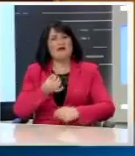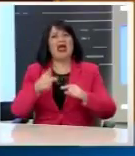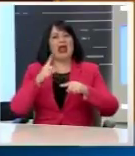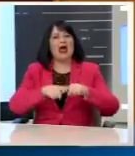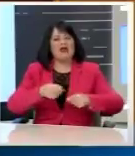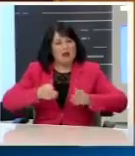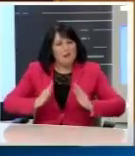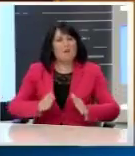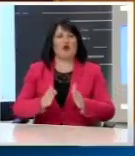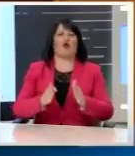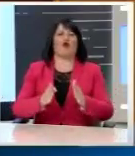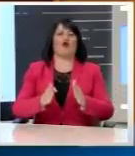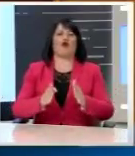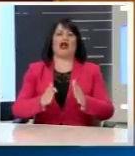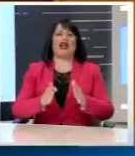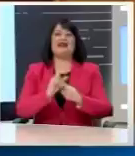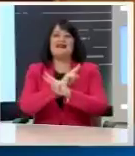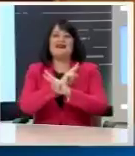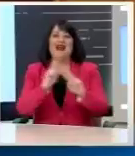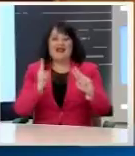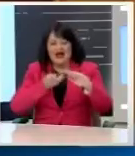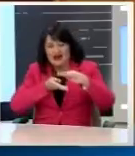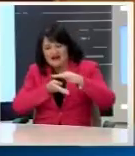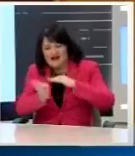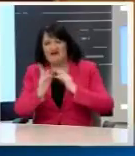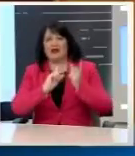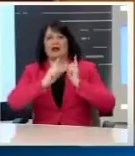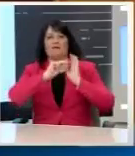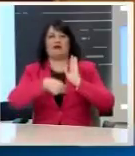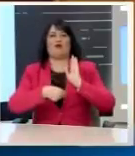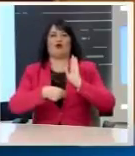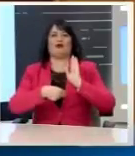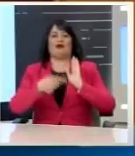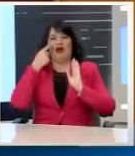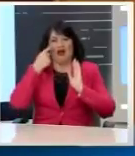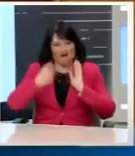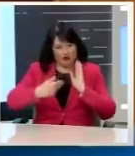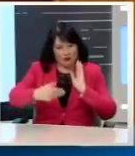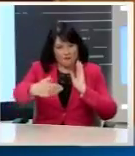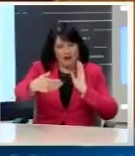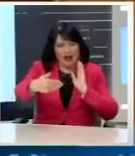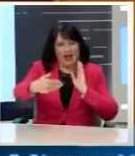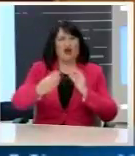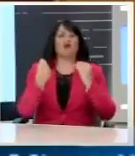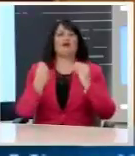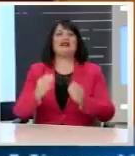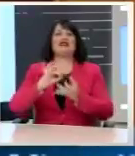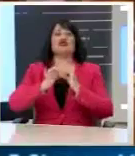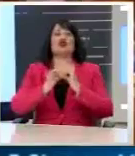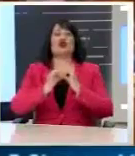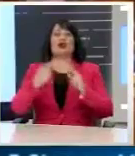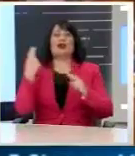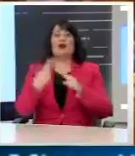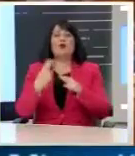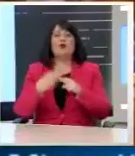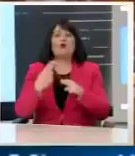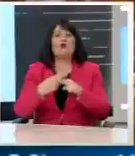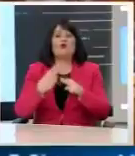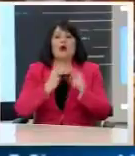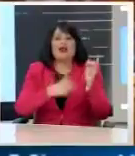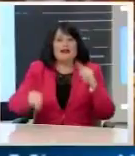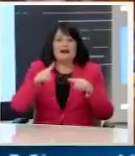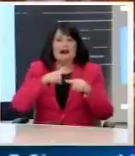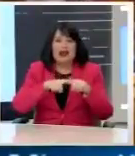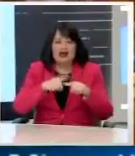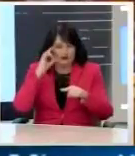οδεύει στην καθαρή έξοδο από τα μνημόνια. Και αυτό είναι μια προοπτική ιστορική σημασία για τον τόπο. Αυτό δεν θέλετε